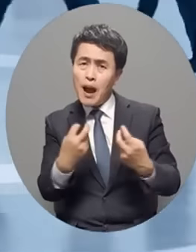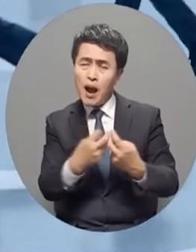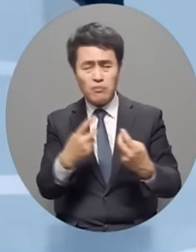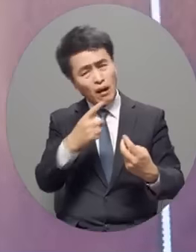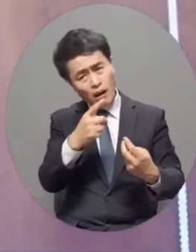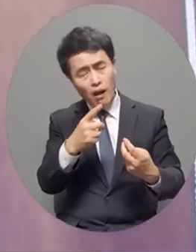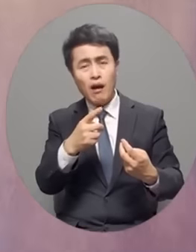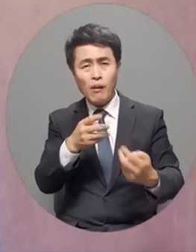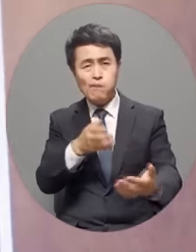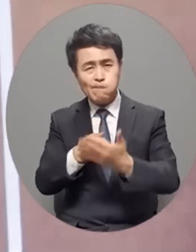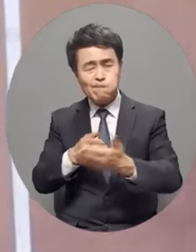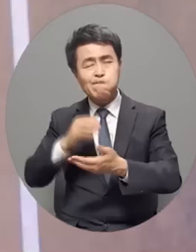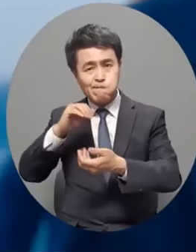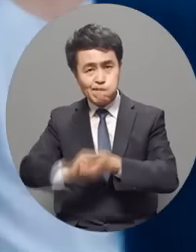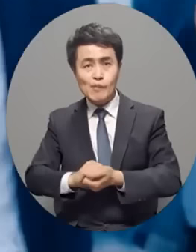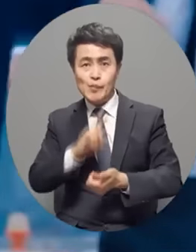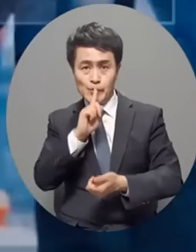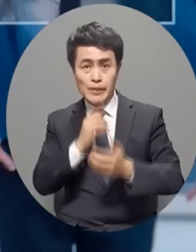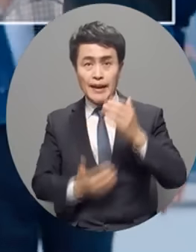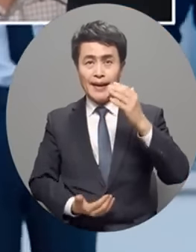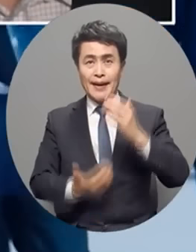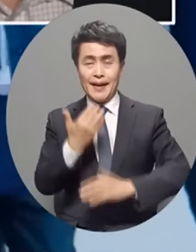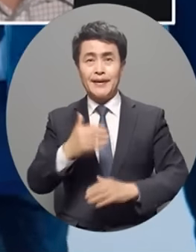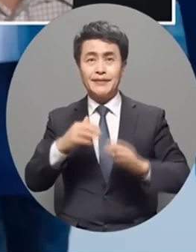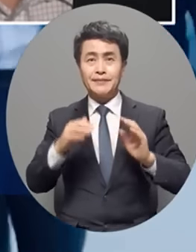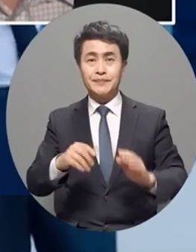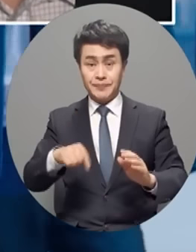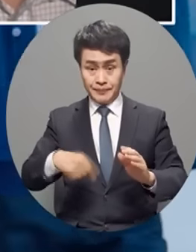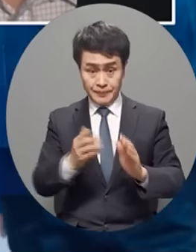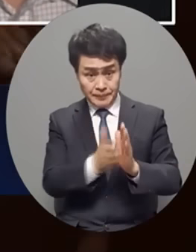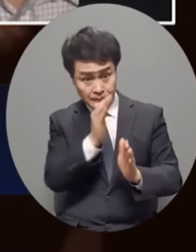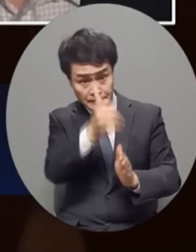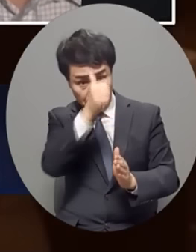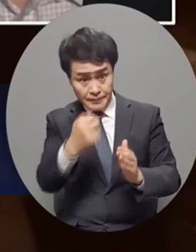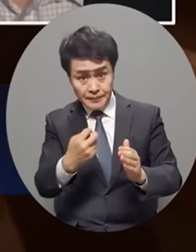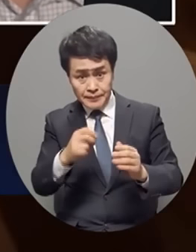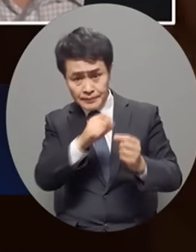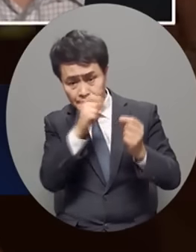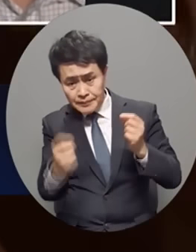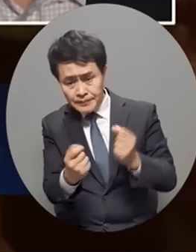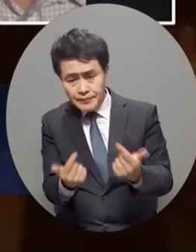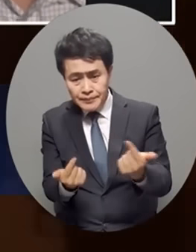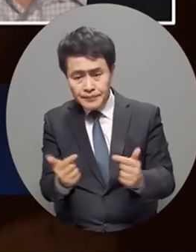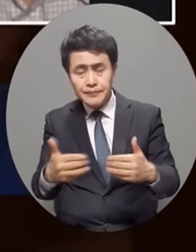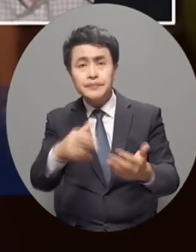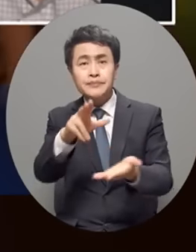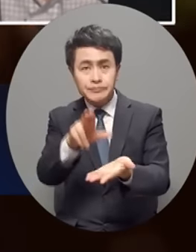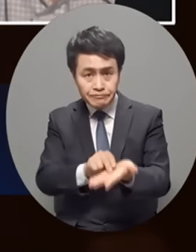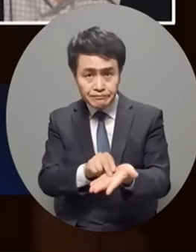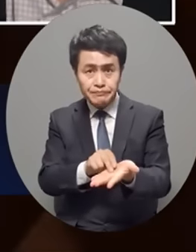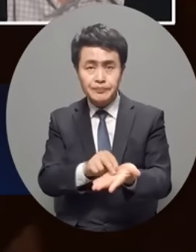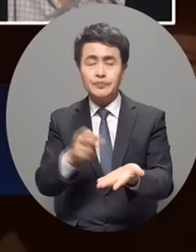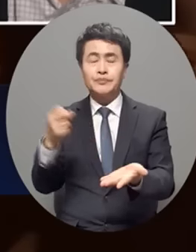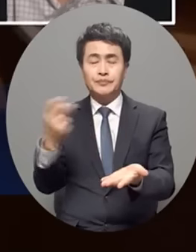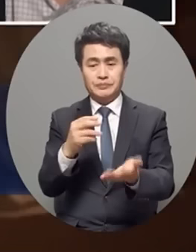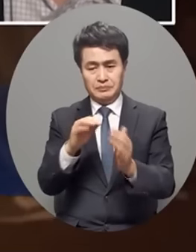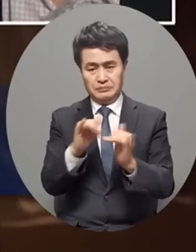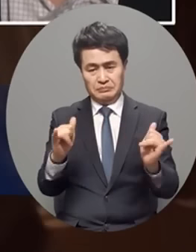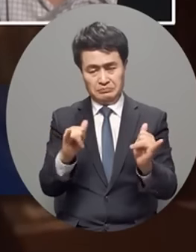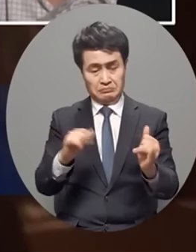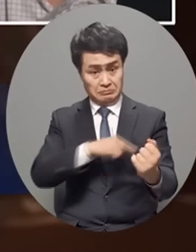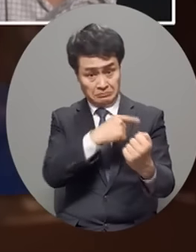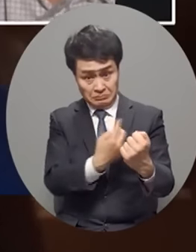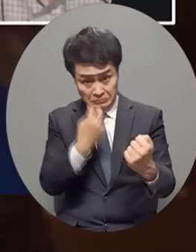한계를 드러냈다는 지적이 나옵니다. 본사 계열사 간 어떤 조정의 문제, 그리고 인적 자원